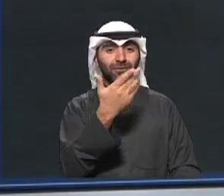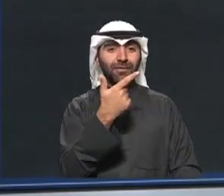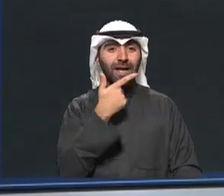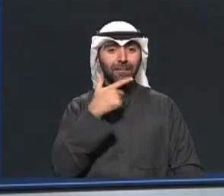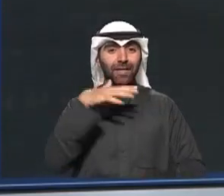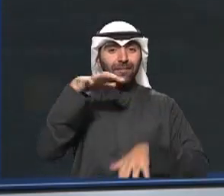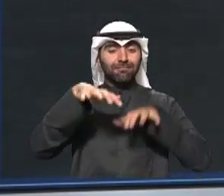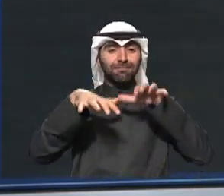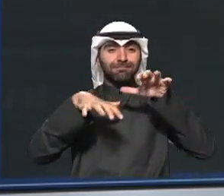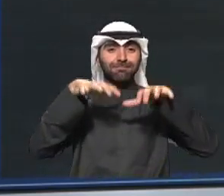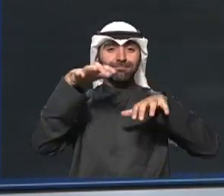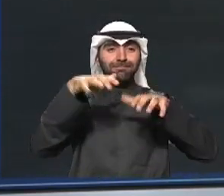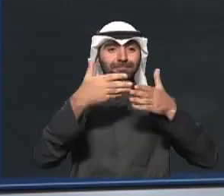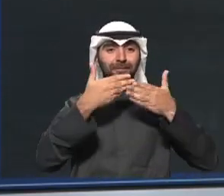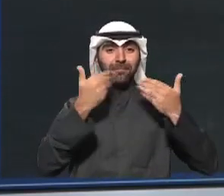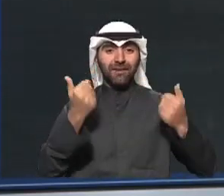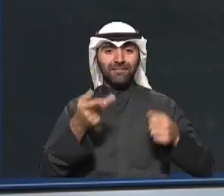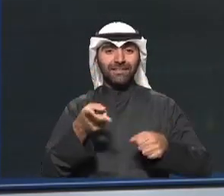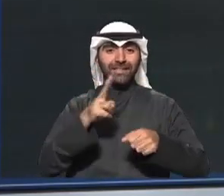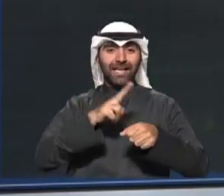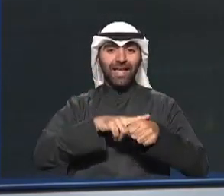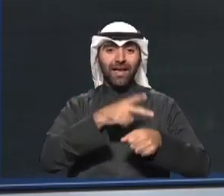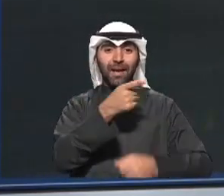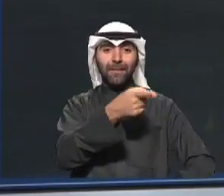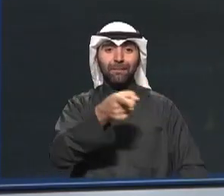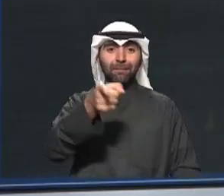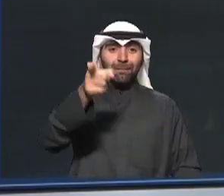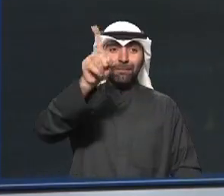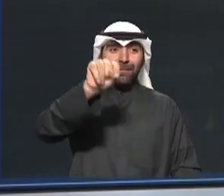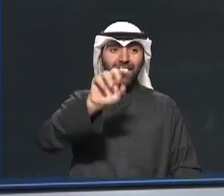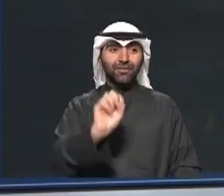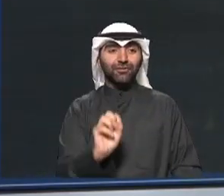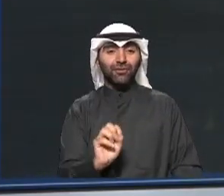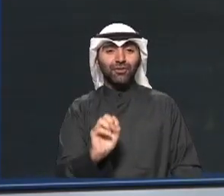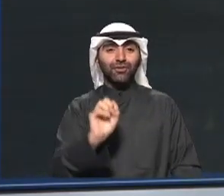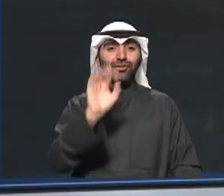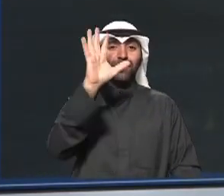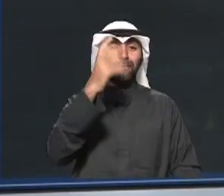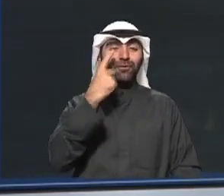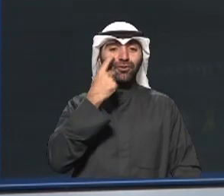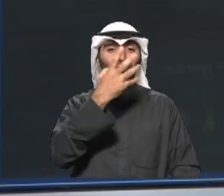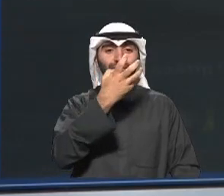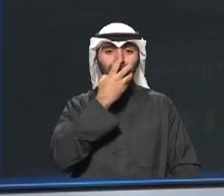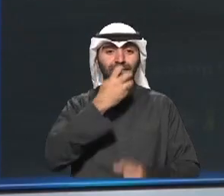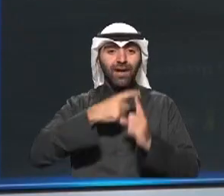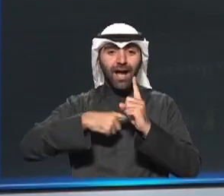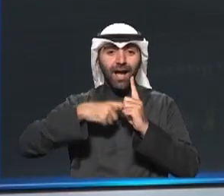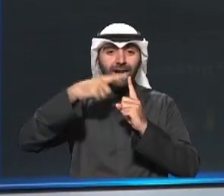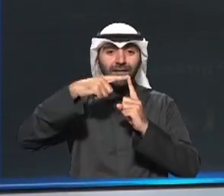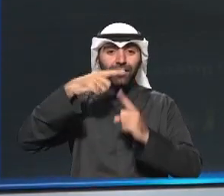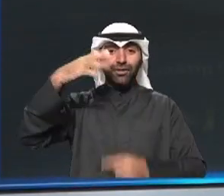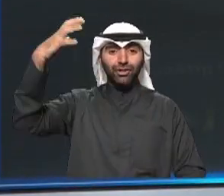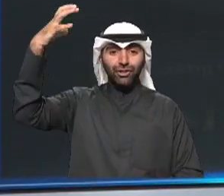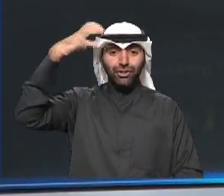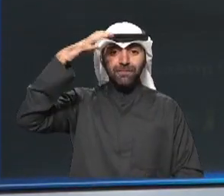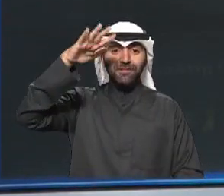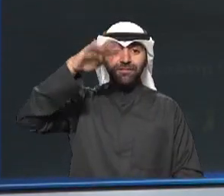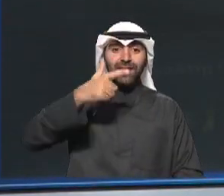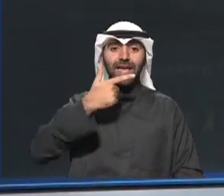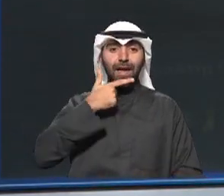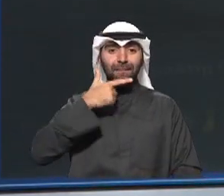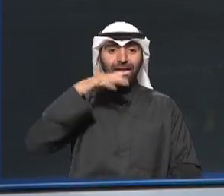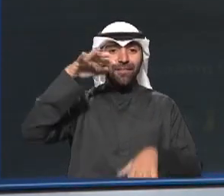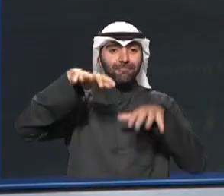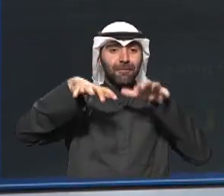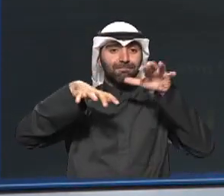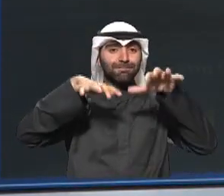المتوقع خلال يوم الغد، صباح يوم الغد أجواء راح تكون مشمسة، سماء صافية خالية من السحب، مع أيضا أجواء راح تكون مائلة